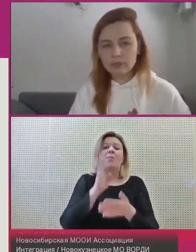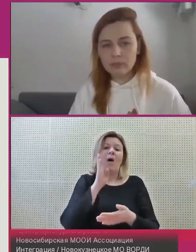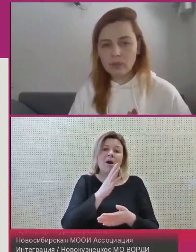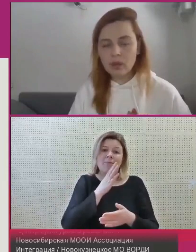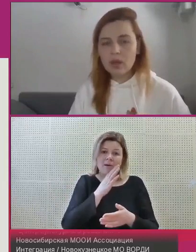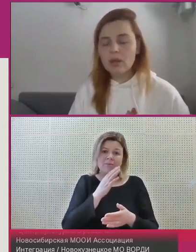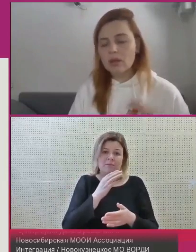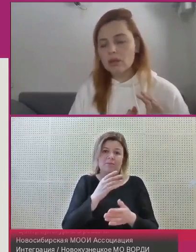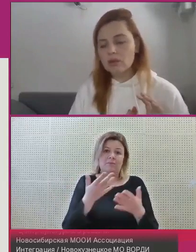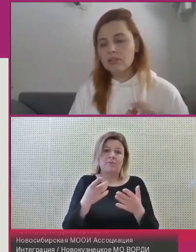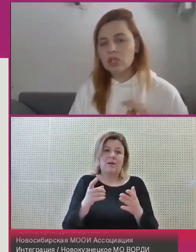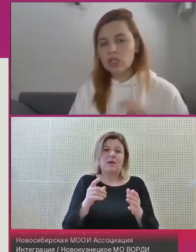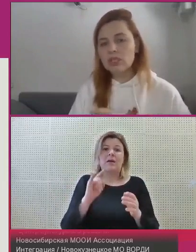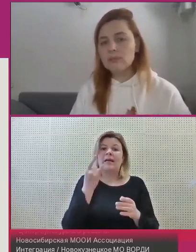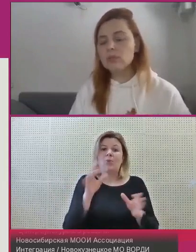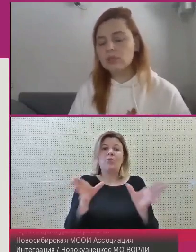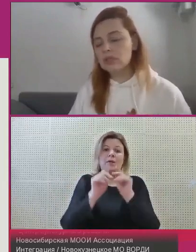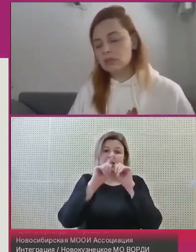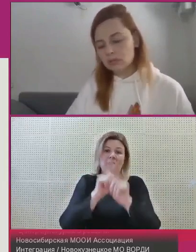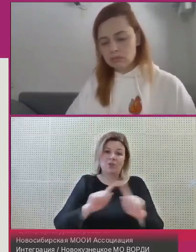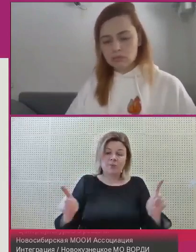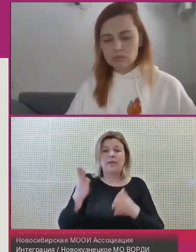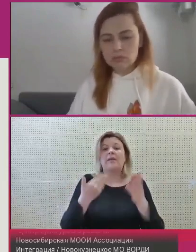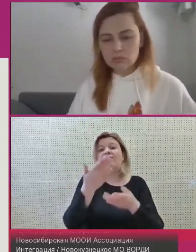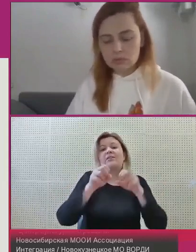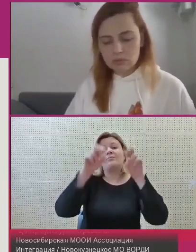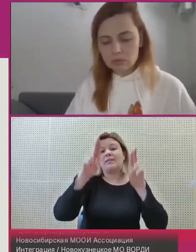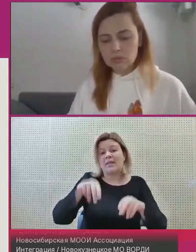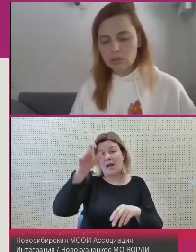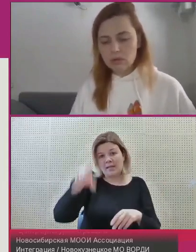неважно. Вы дошли до пункта,